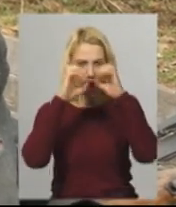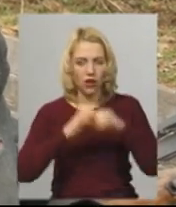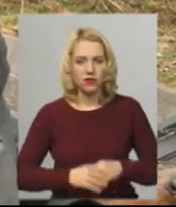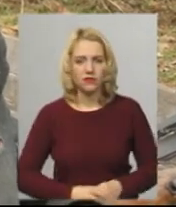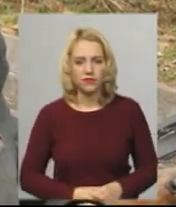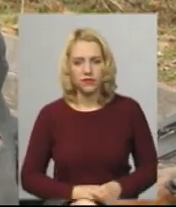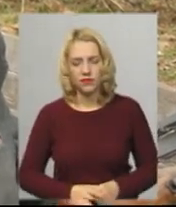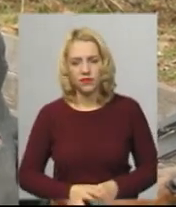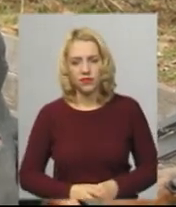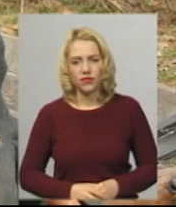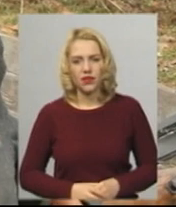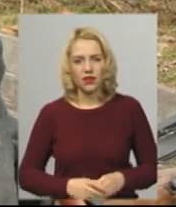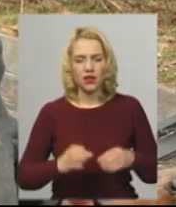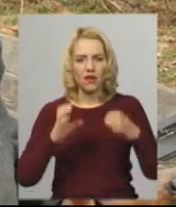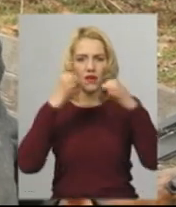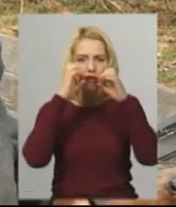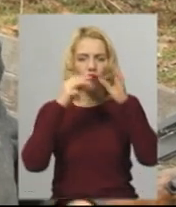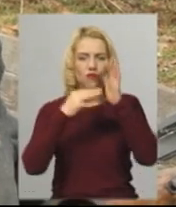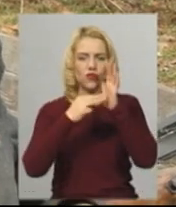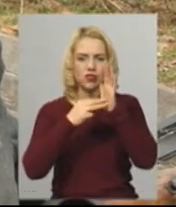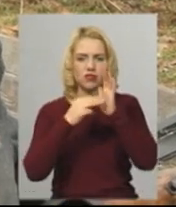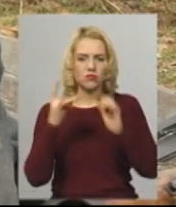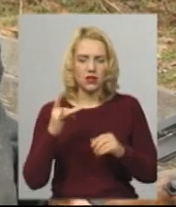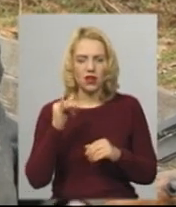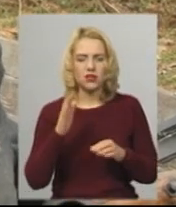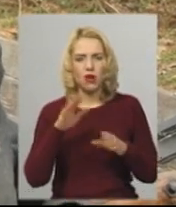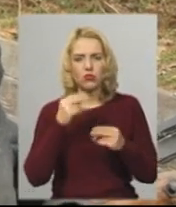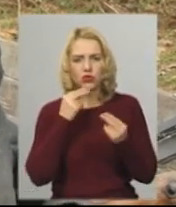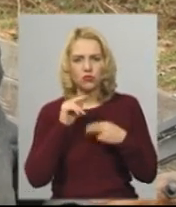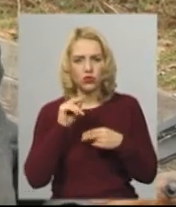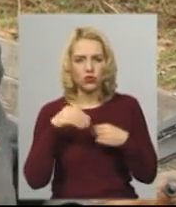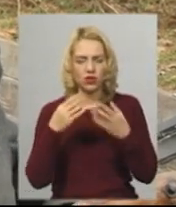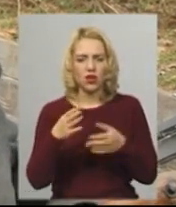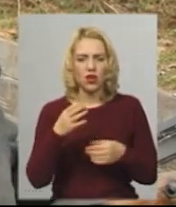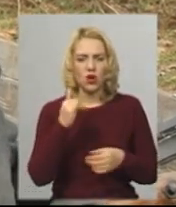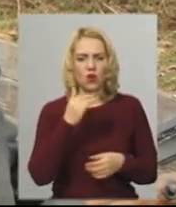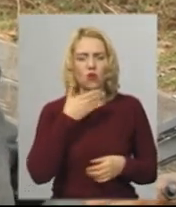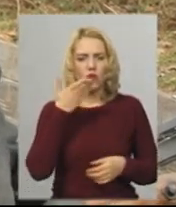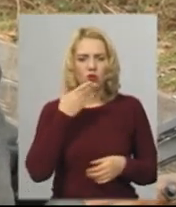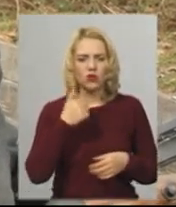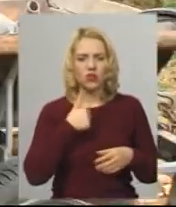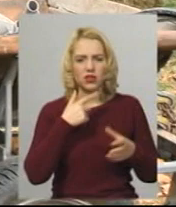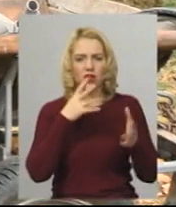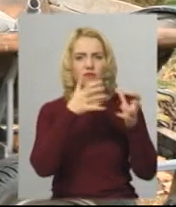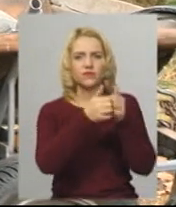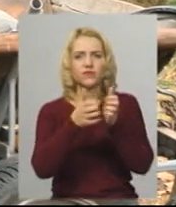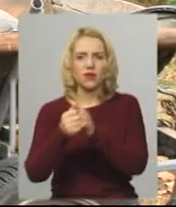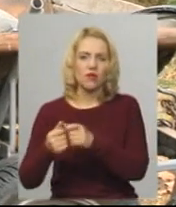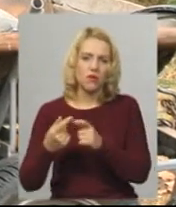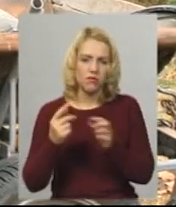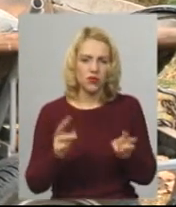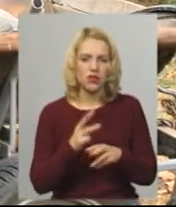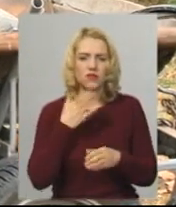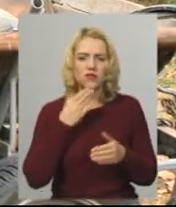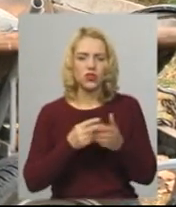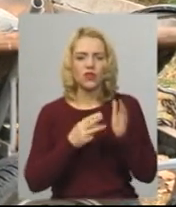бінокль. Був 8-кратний, а потім дали лучшого морського бінокля. І я засікала пожар. У свої 82 роки